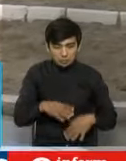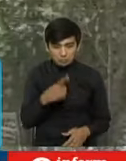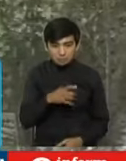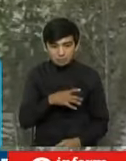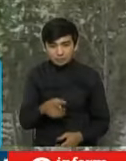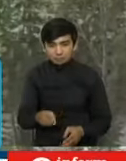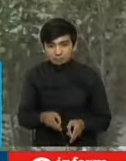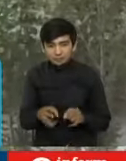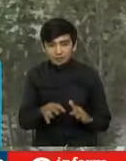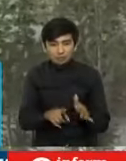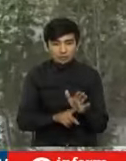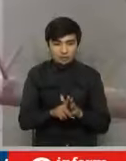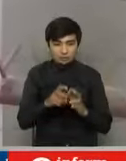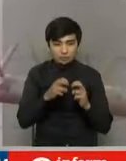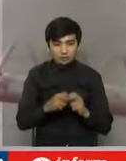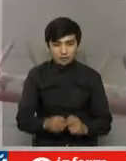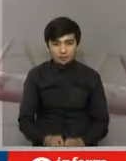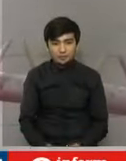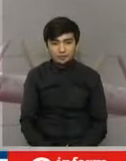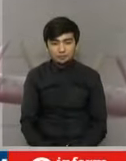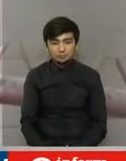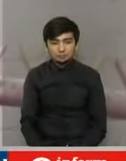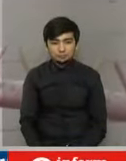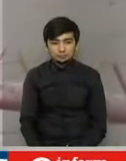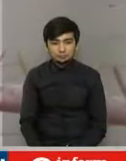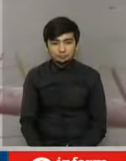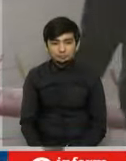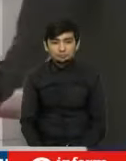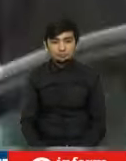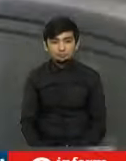тергеу амалдары басталды. Меруерт Сабыртай, Мирас Анитов, Информбюро.